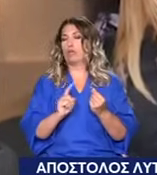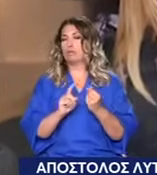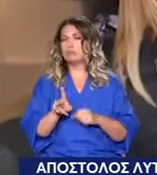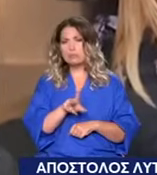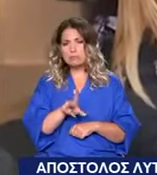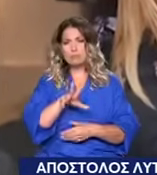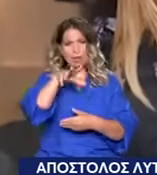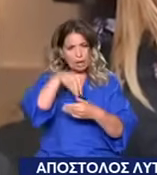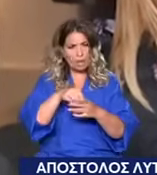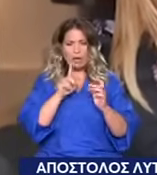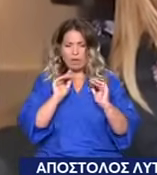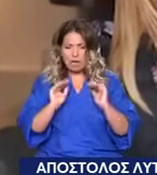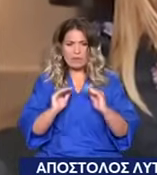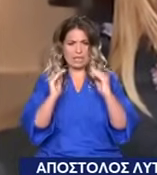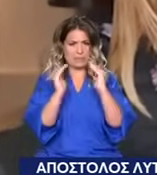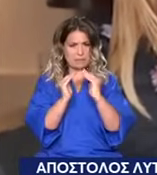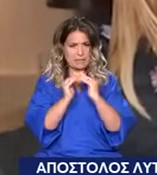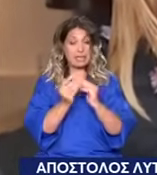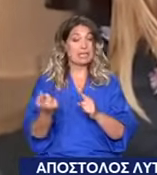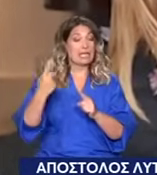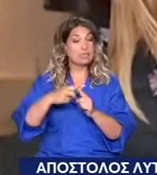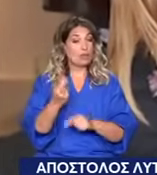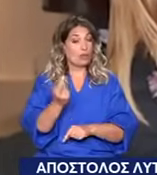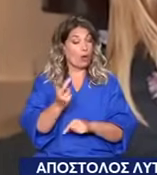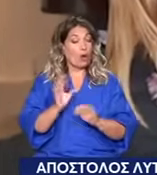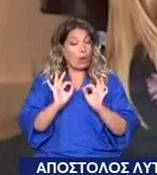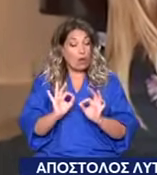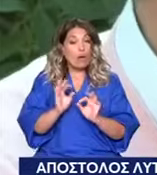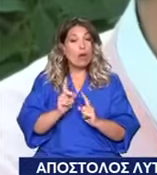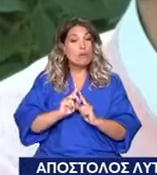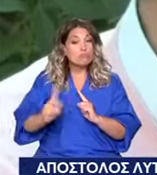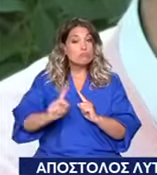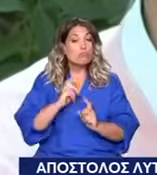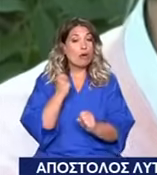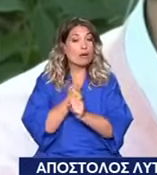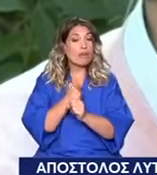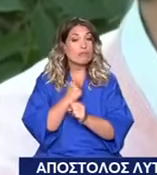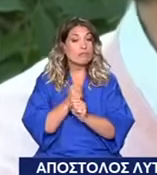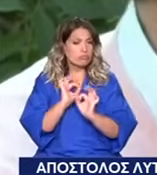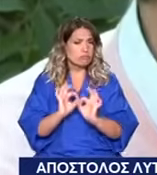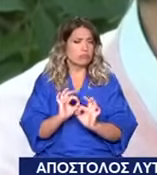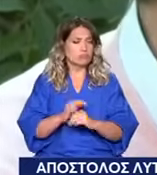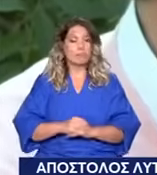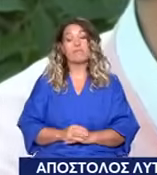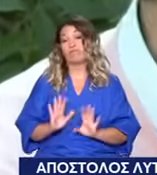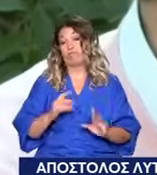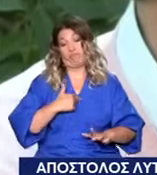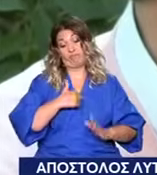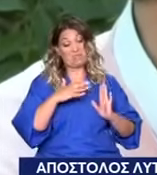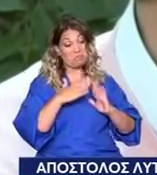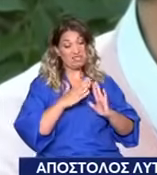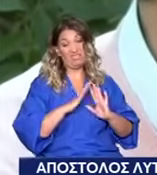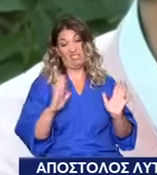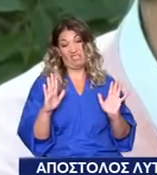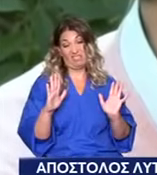να μένει κάτω από την ίδια στέγη, αλλά και να εργάζεται στο ίδιο δικηγορικό γραφείο. Προσπαθούμε στο σπίτι να μην συζητάμε για θέματα